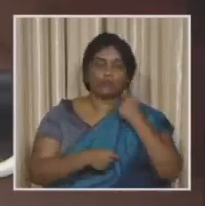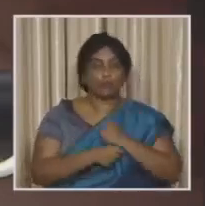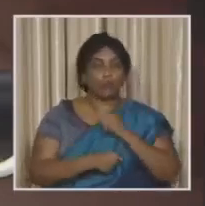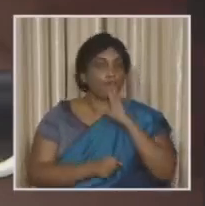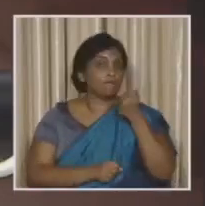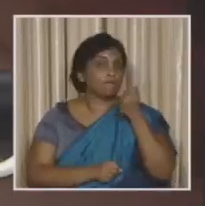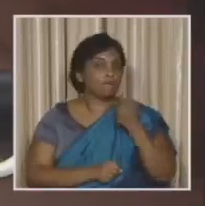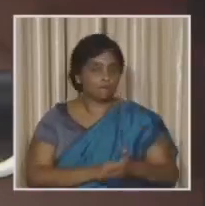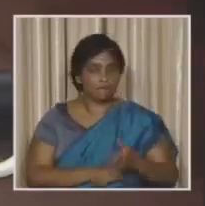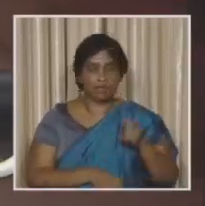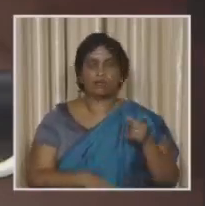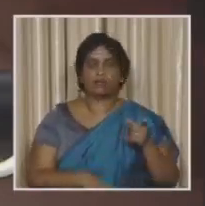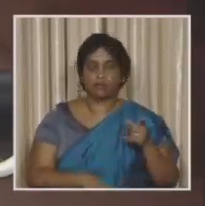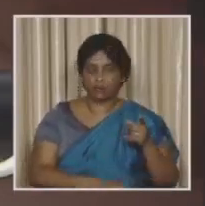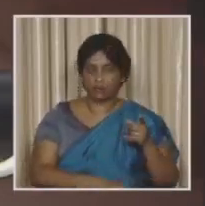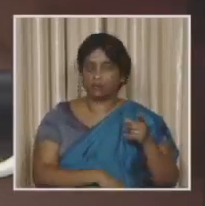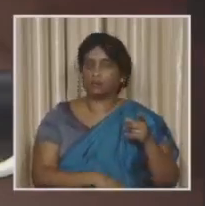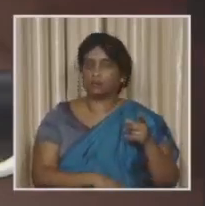wedagat,